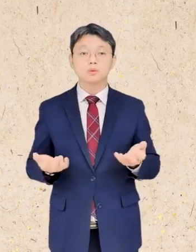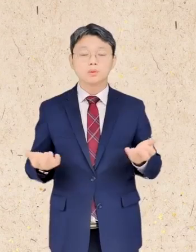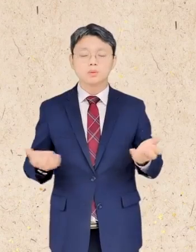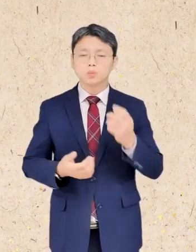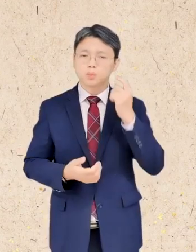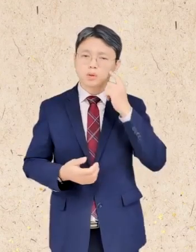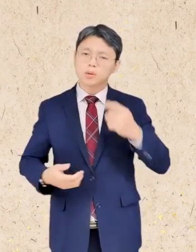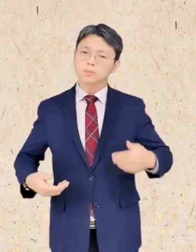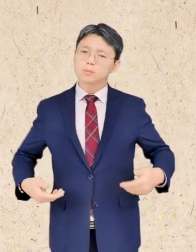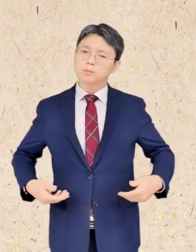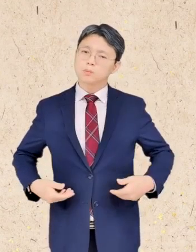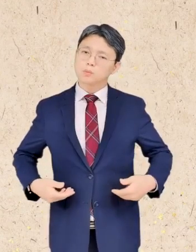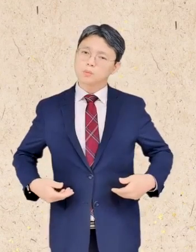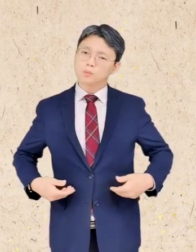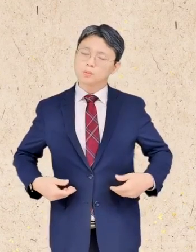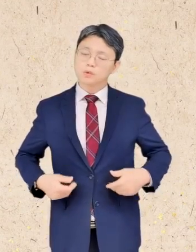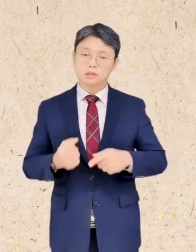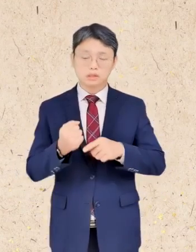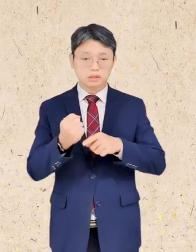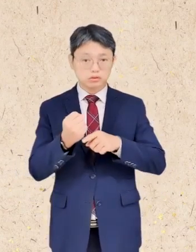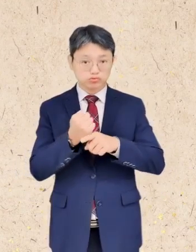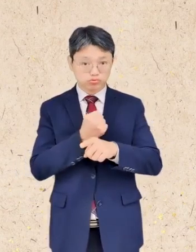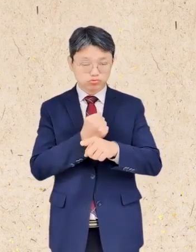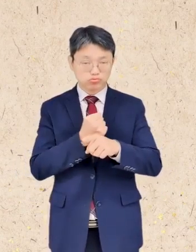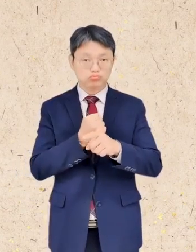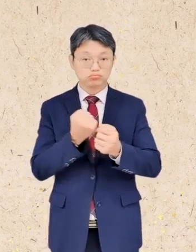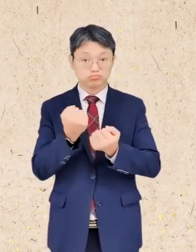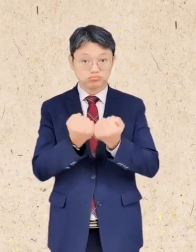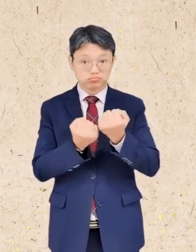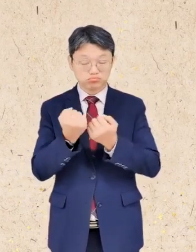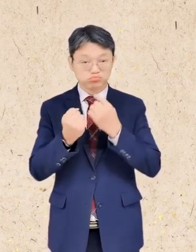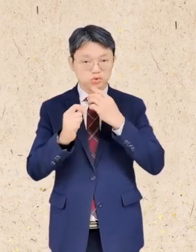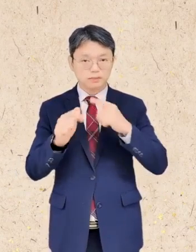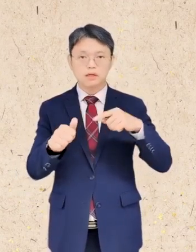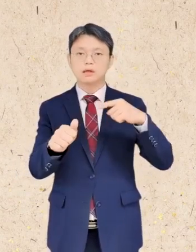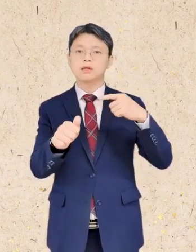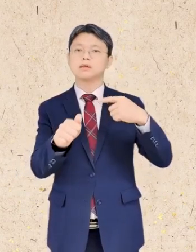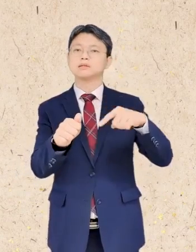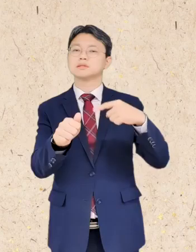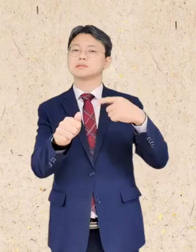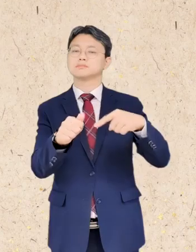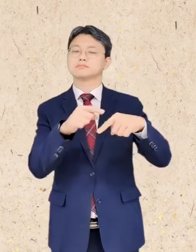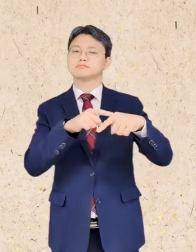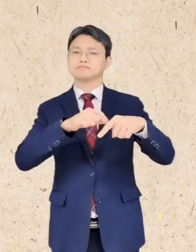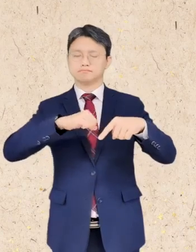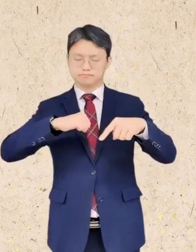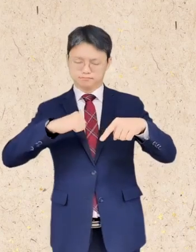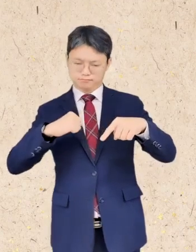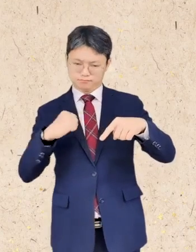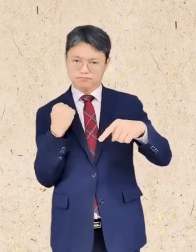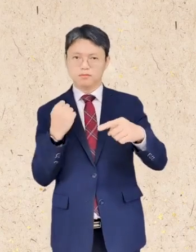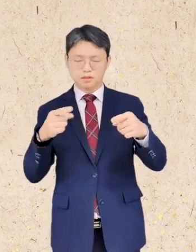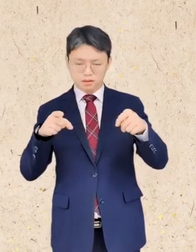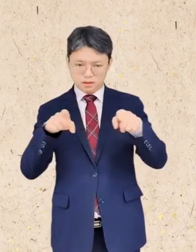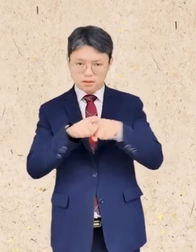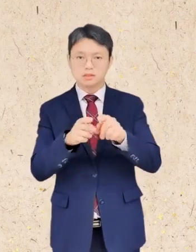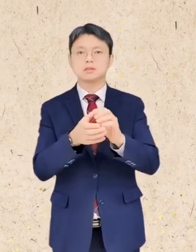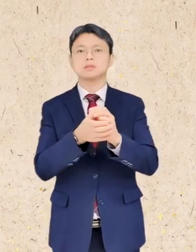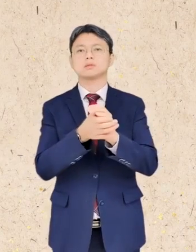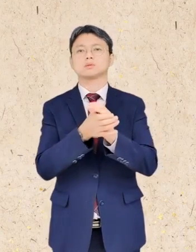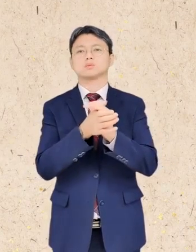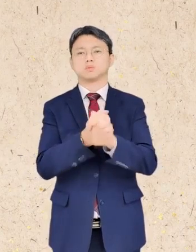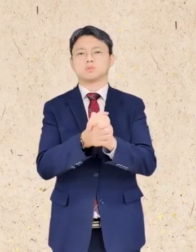3장에서는 자급자족적 노동이 왜 필요한지 그 이유를 말할 뿐만이 아니라 그 가르침에 순종하기를